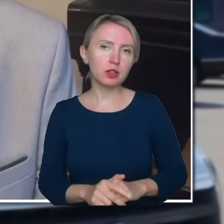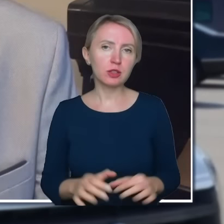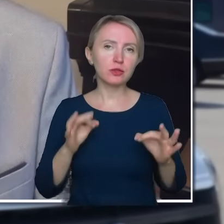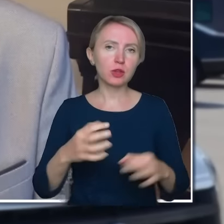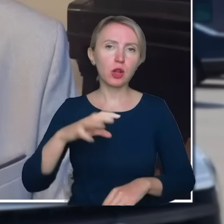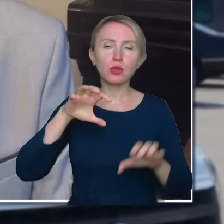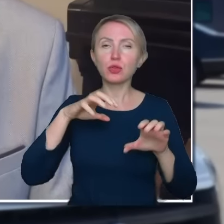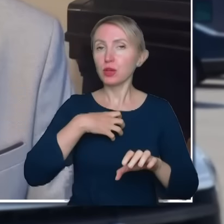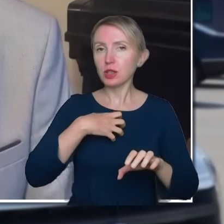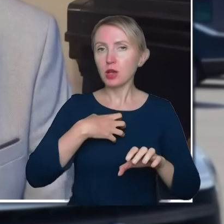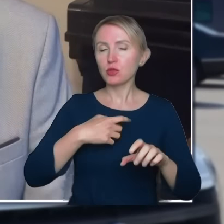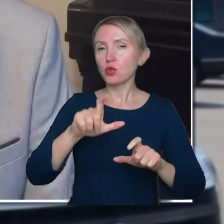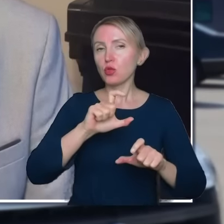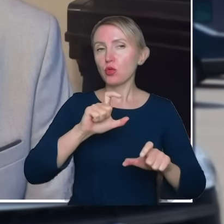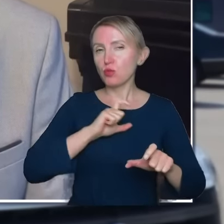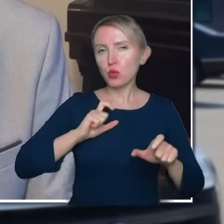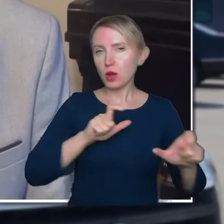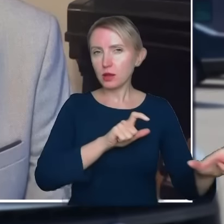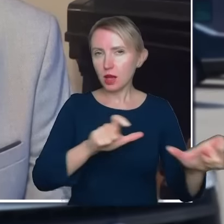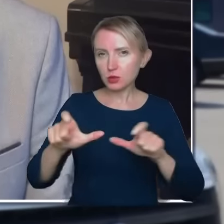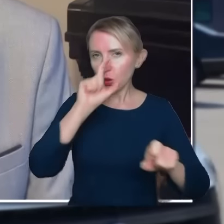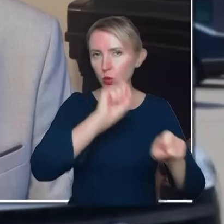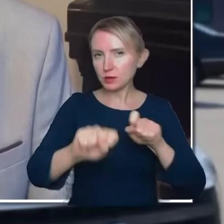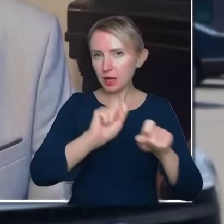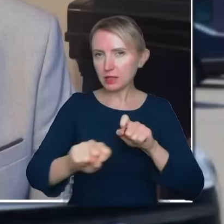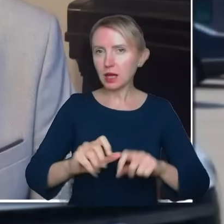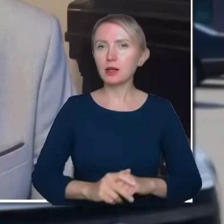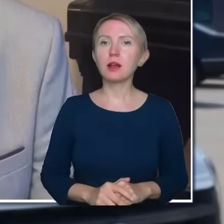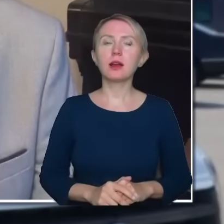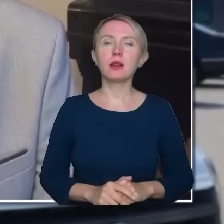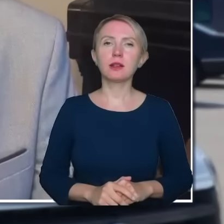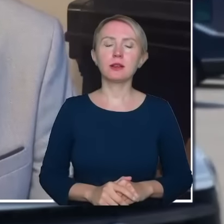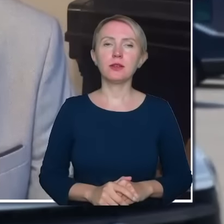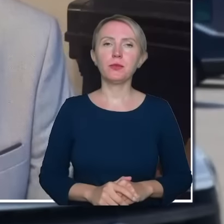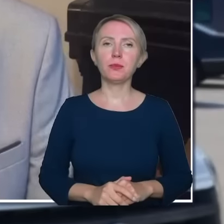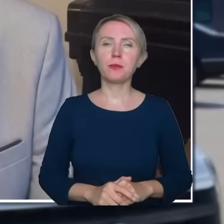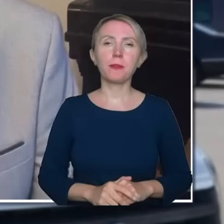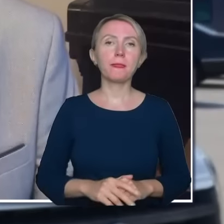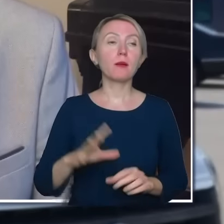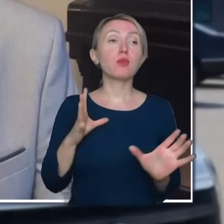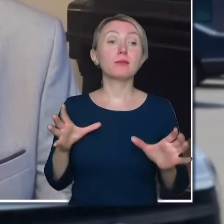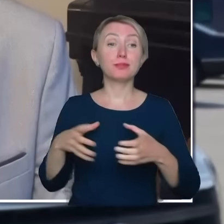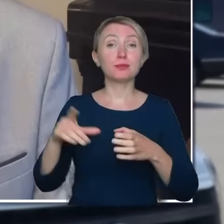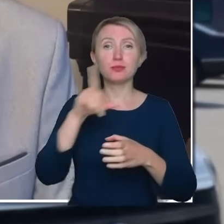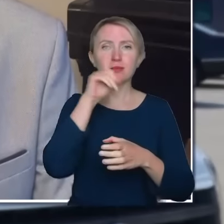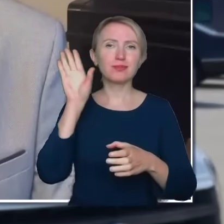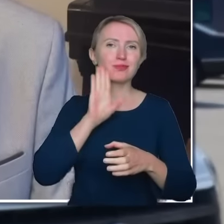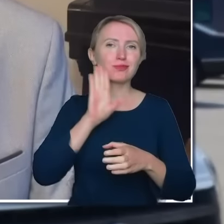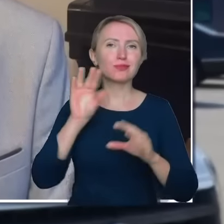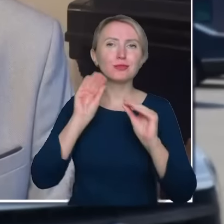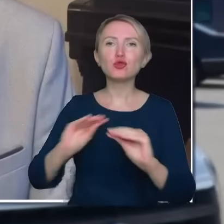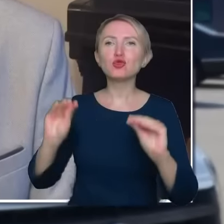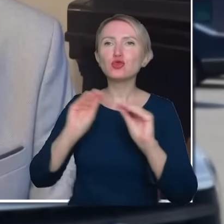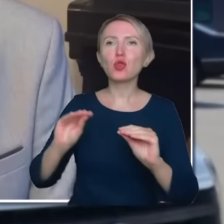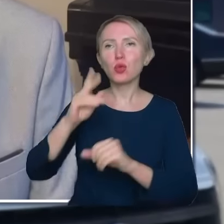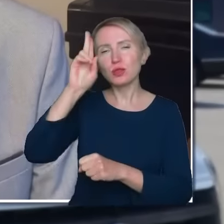dyrektor Biura Nadzoru Inspekcyjnego Głównego Inspektoratu, więc tam była stała ekipa, która szkoliła